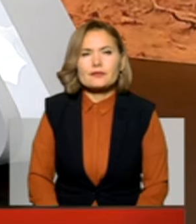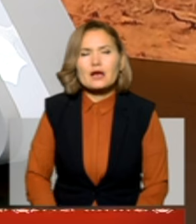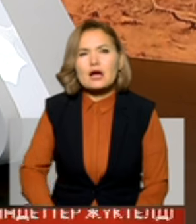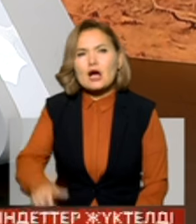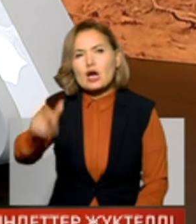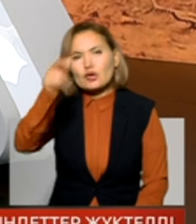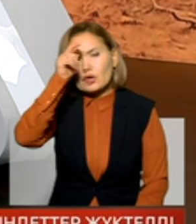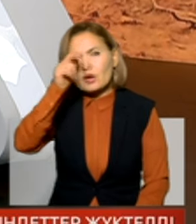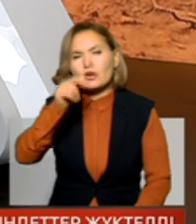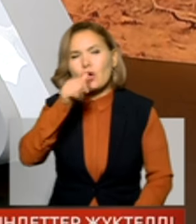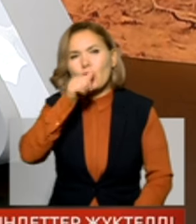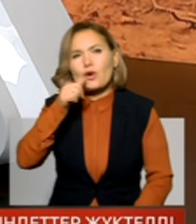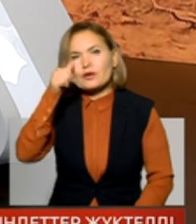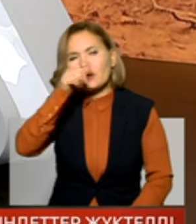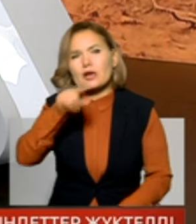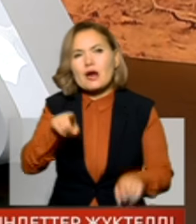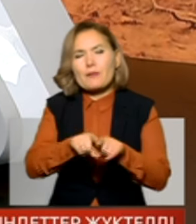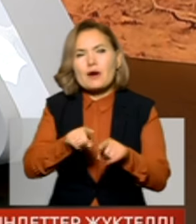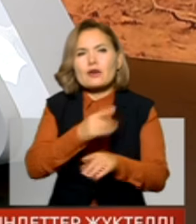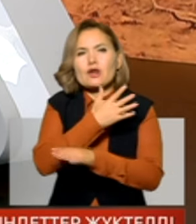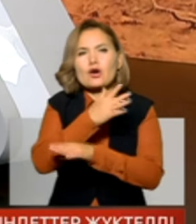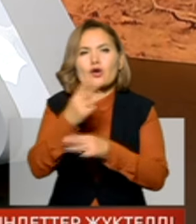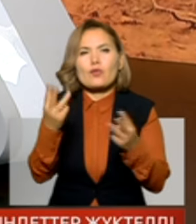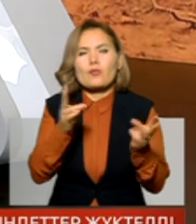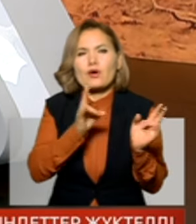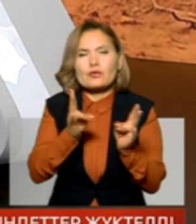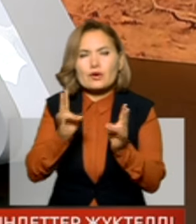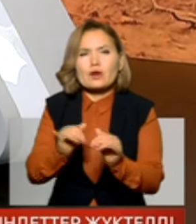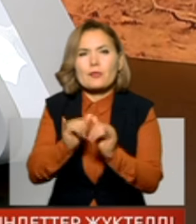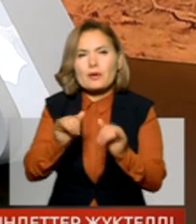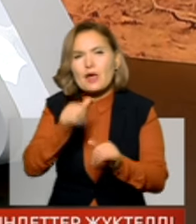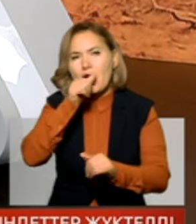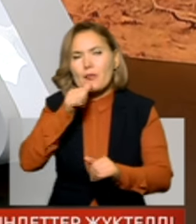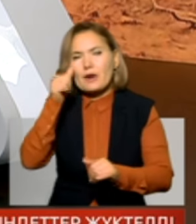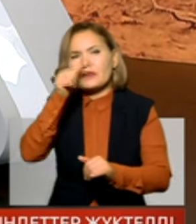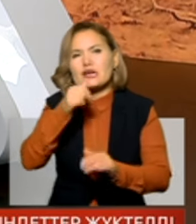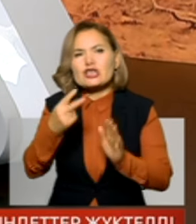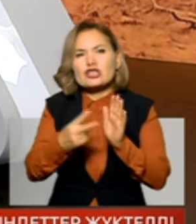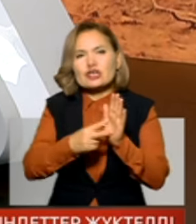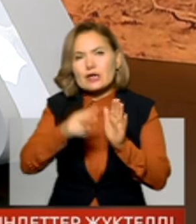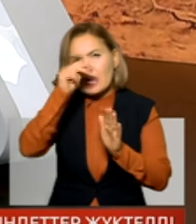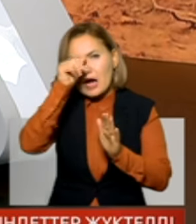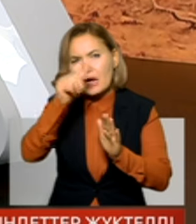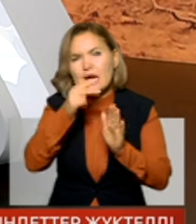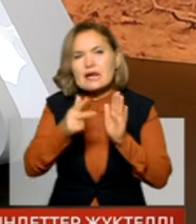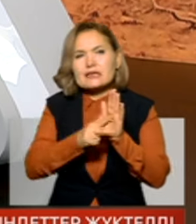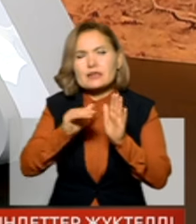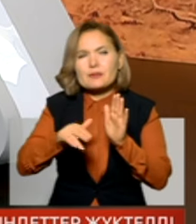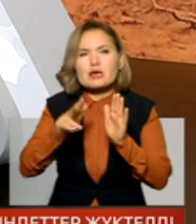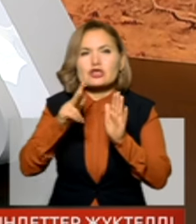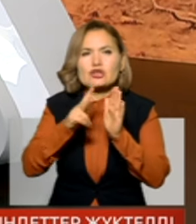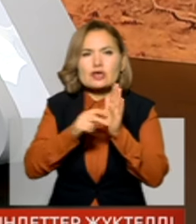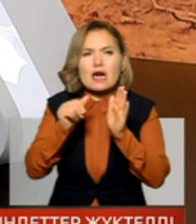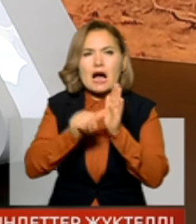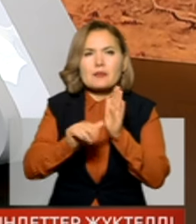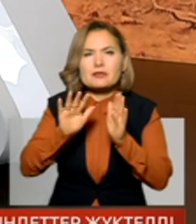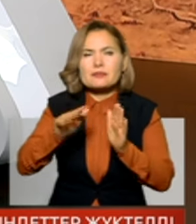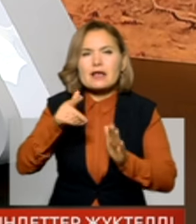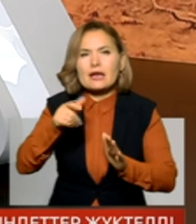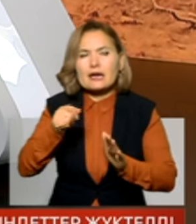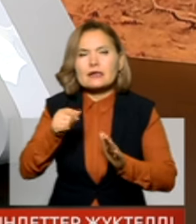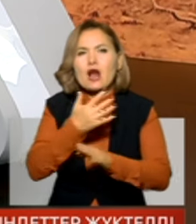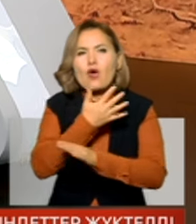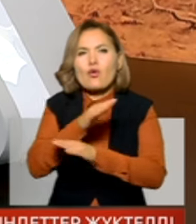Түркияда өткен жылмен салыстырғанда орман өрті бірнеше есеге көбейген. Мәселен, былтыр 7 айда 8865 гектар орман